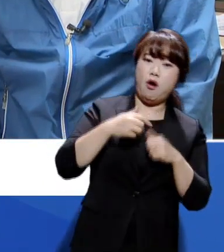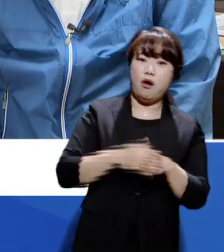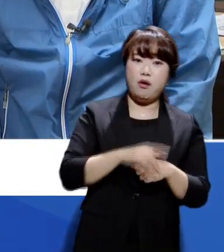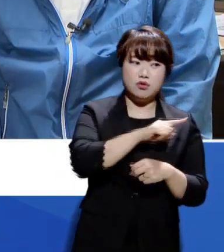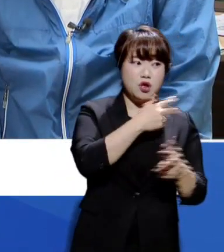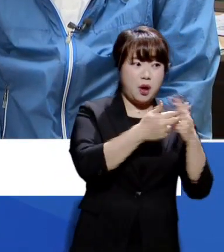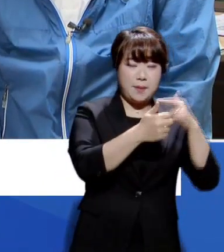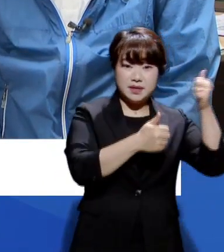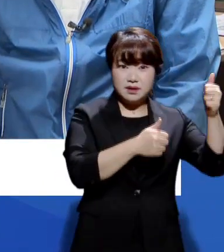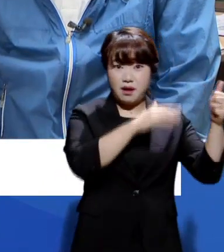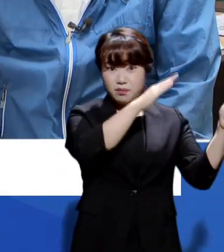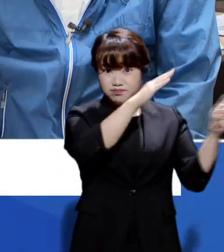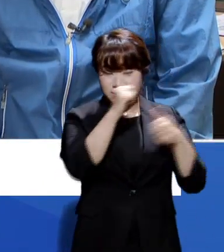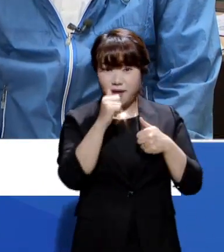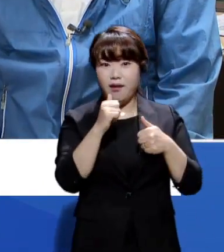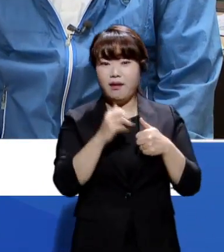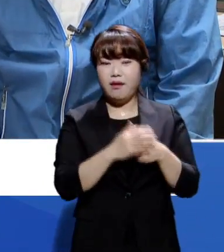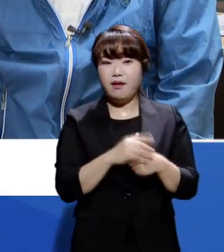협회장님을 부른 것은